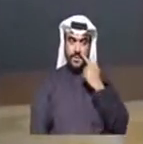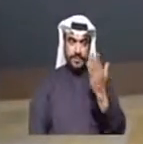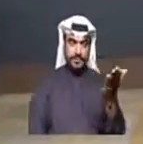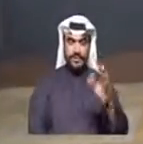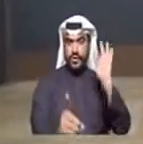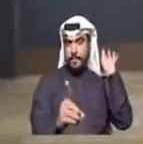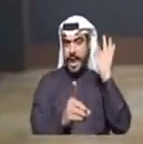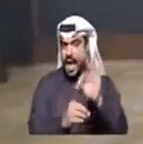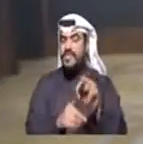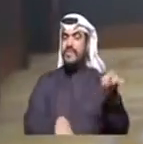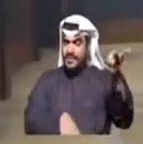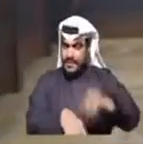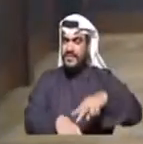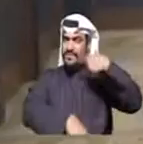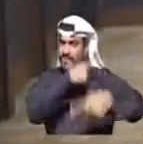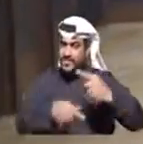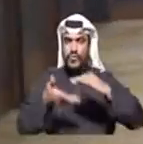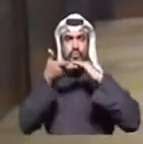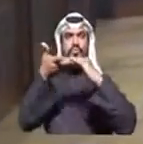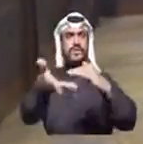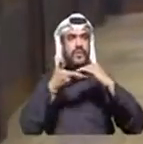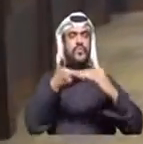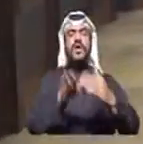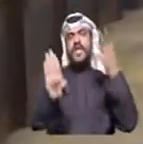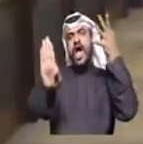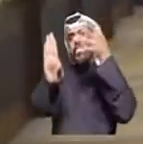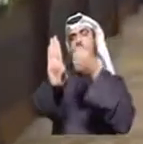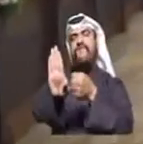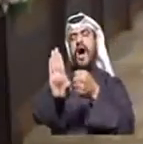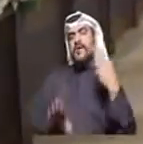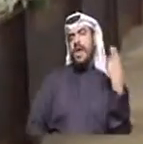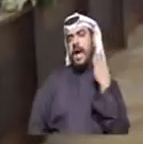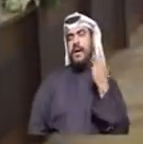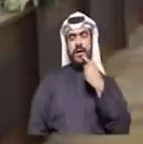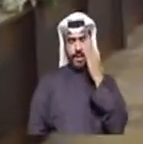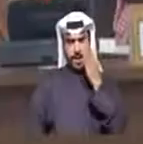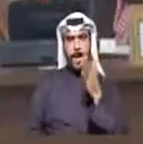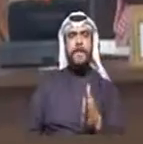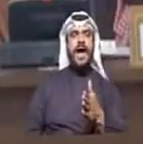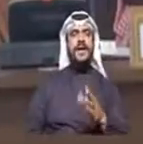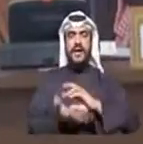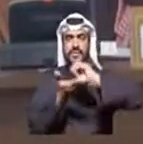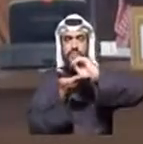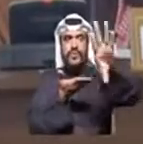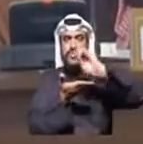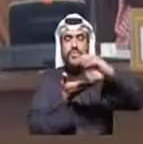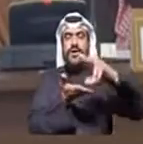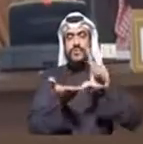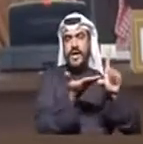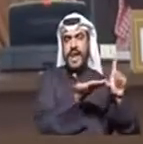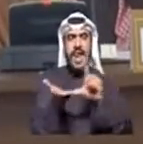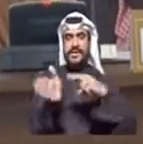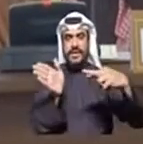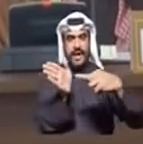بهدف مواصلة بحث آخر مستجدات الوفاء بالتعهدات ودراسة الاستراتيجيات الخاصة بدعم اللاجئين في